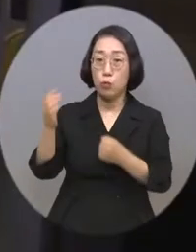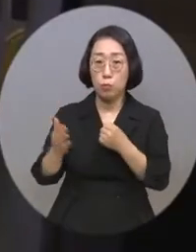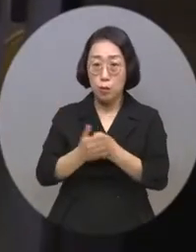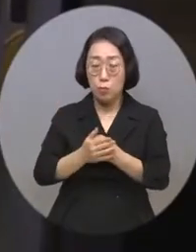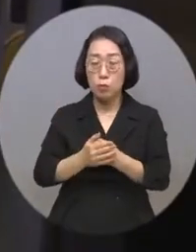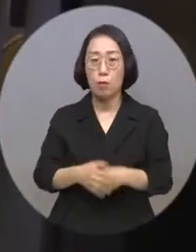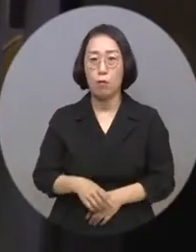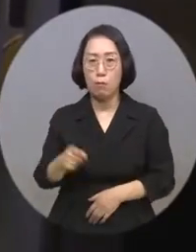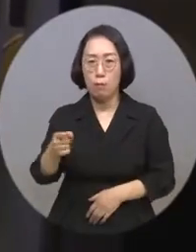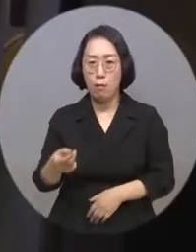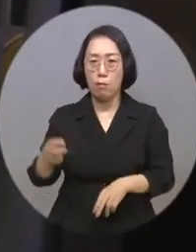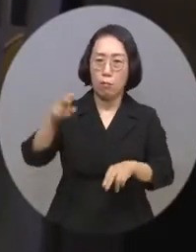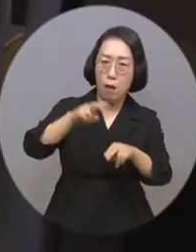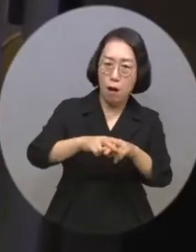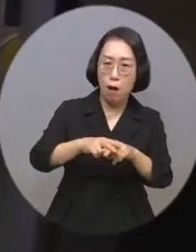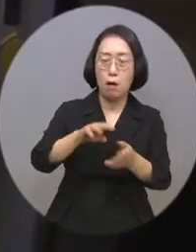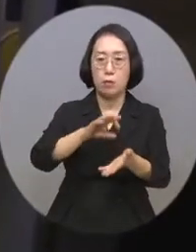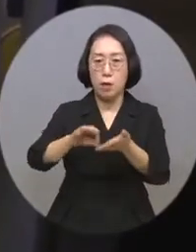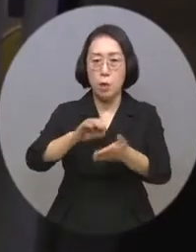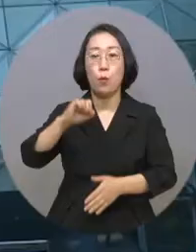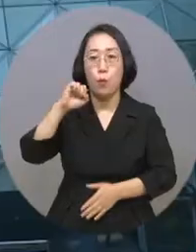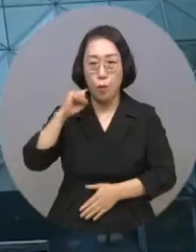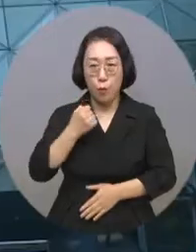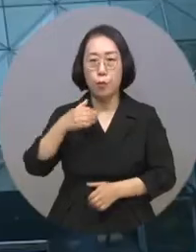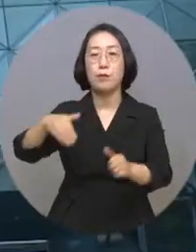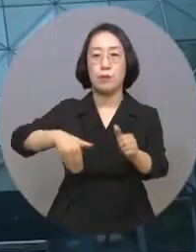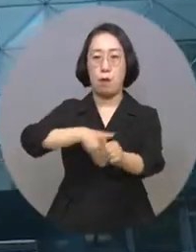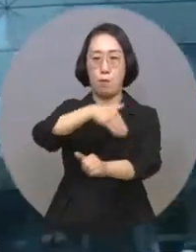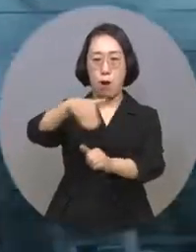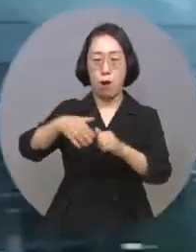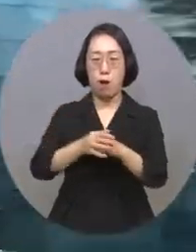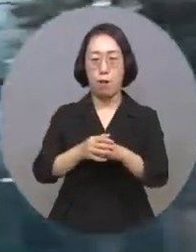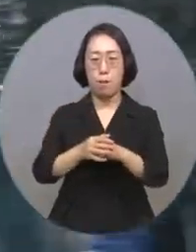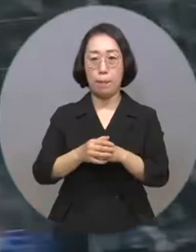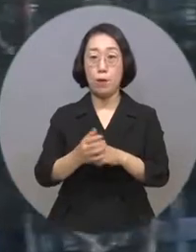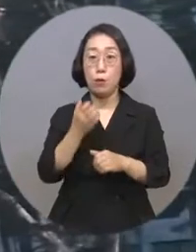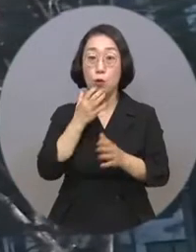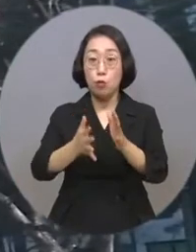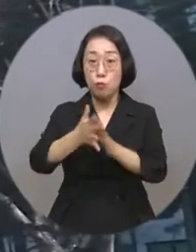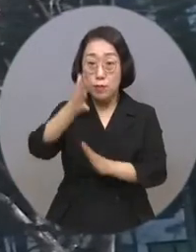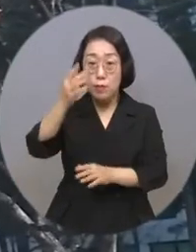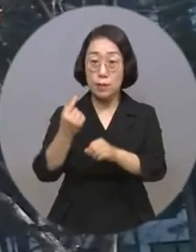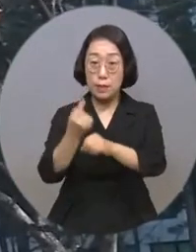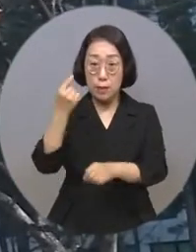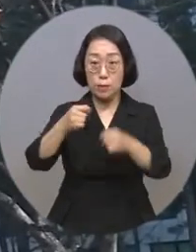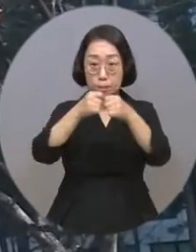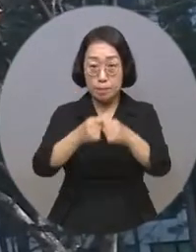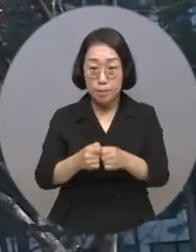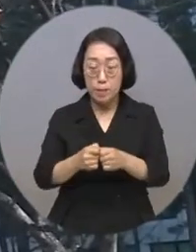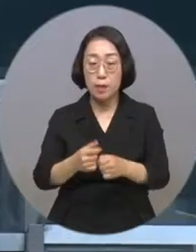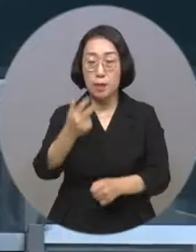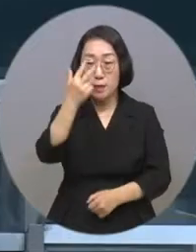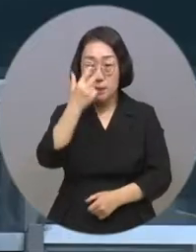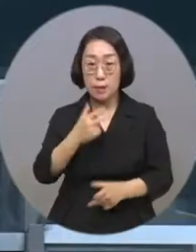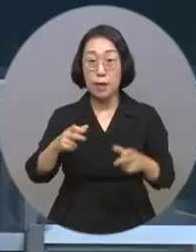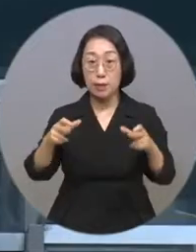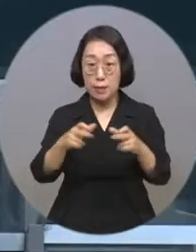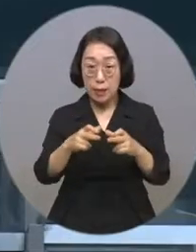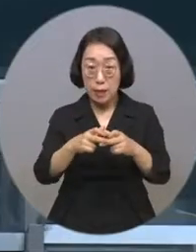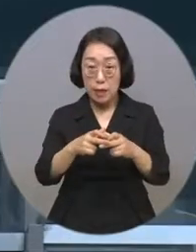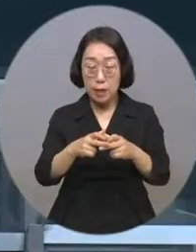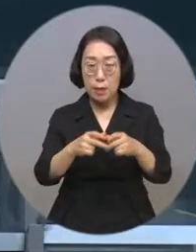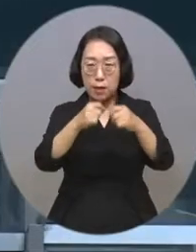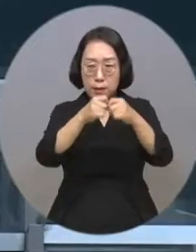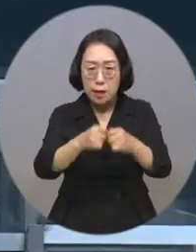상당수의 교통약자가 불편을 겪는 상황입니다. 지난해 서울시에서 실시한 시각장애인 버스 이용 실태조사